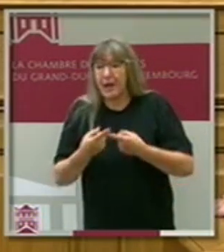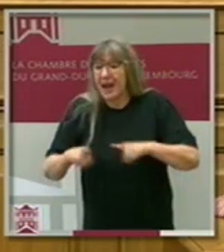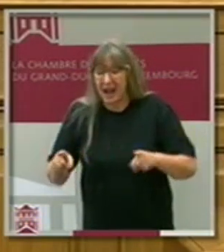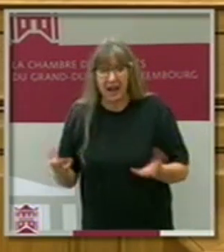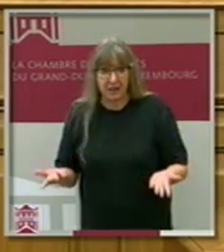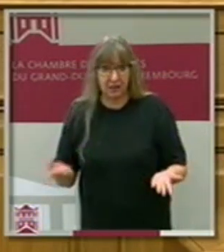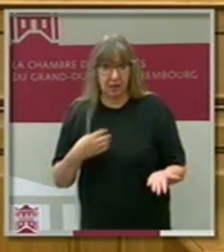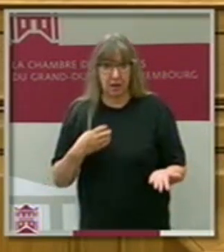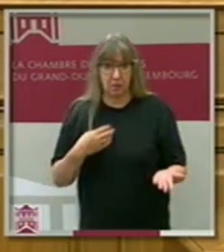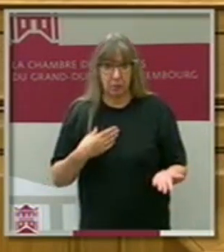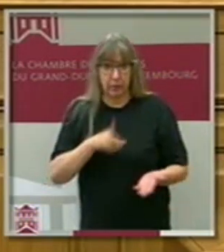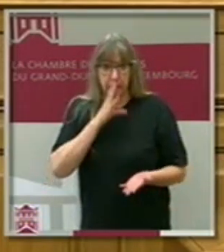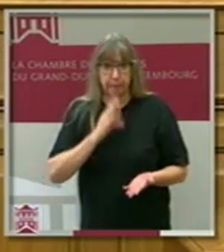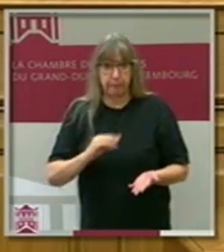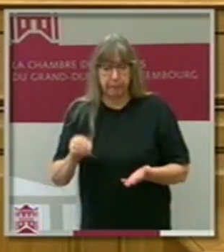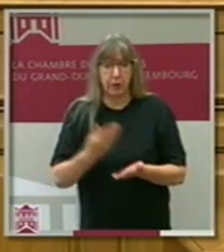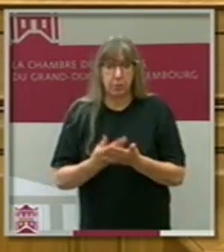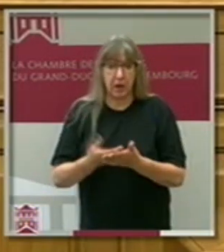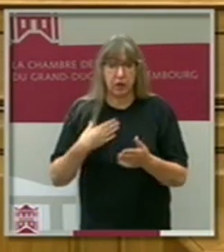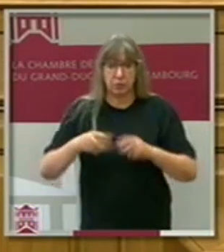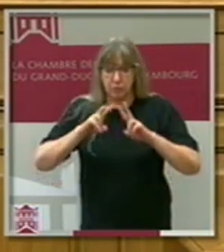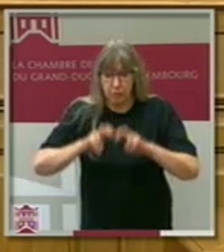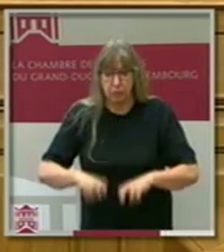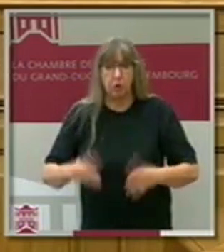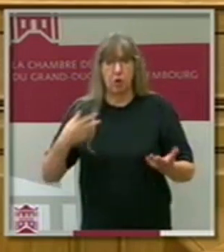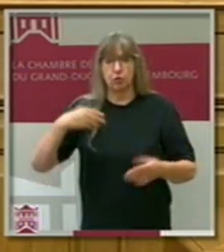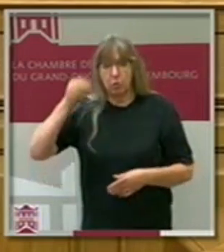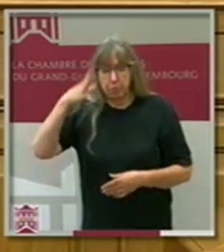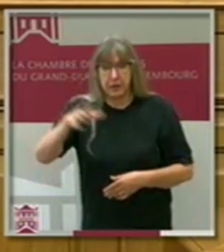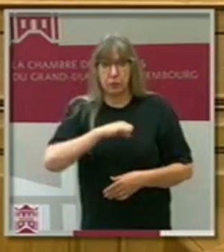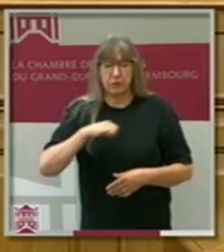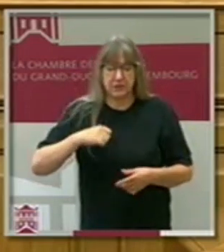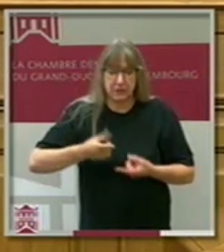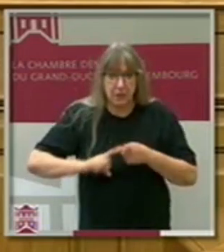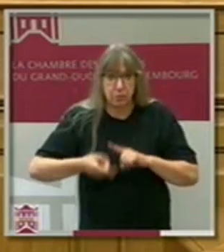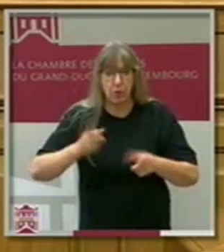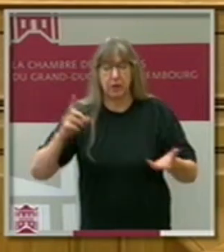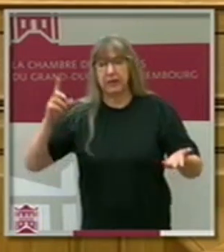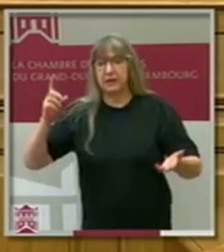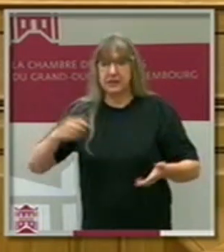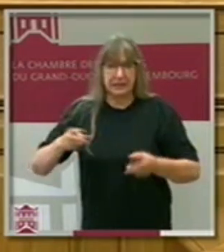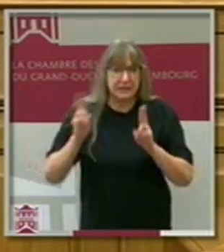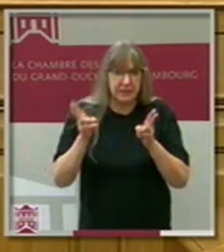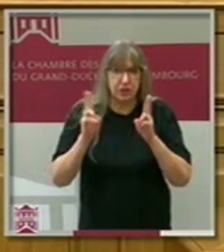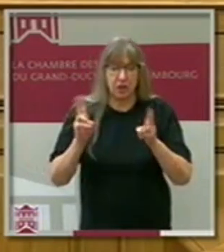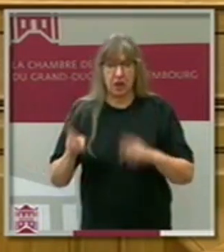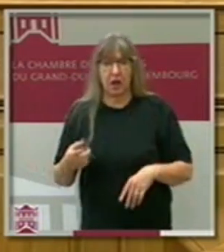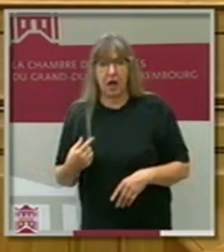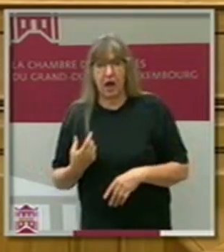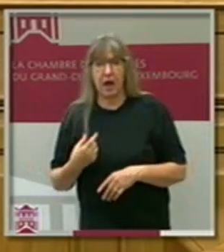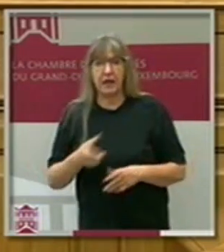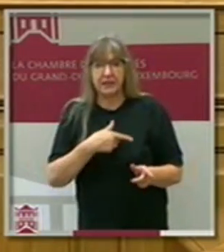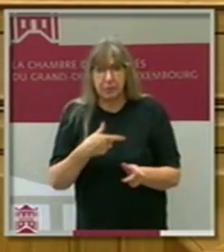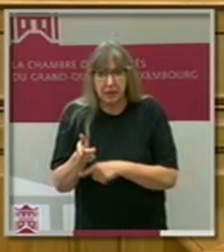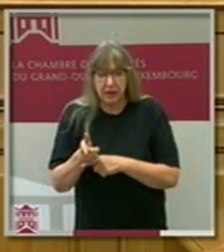Bildung, Forschungsbereich, Gesundheitspolitik, Sicherheit, Leute gegen Kriminalität, Logementsproblematik, Stauen und